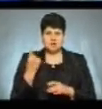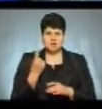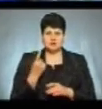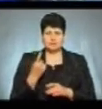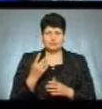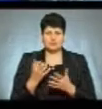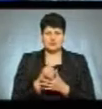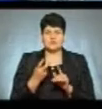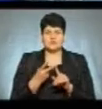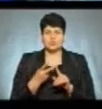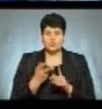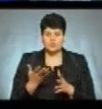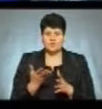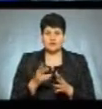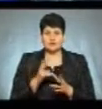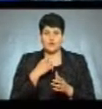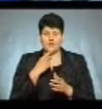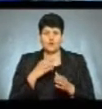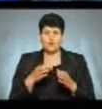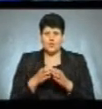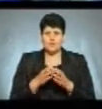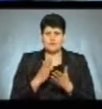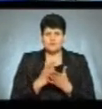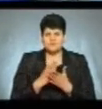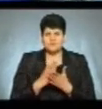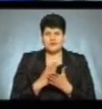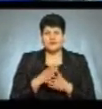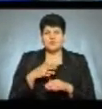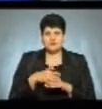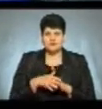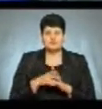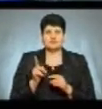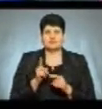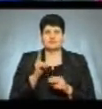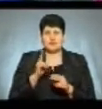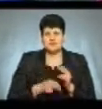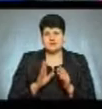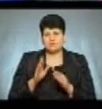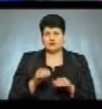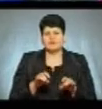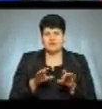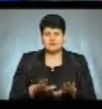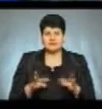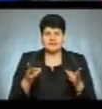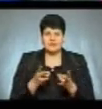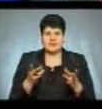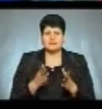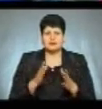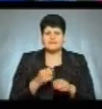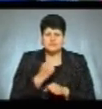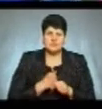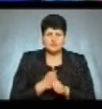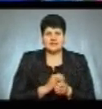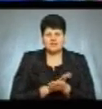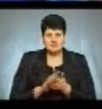вийшов другий і кричав, що там група йде, я розумів, що на останній стрільбі буде все вирішуватися і треба відпрацювати